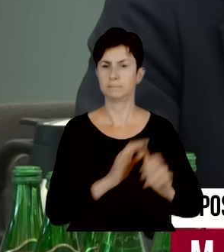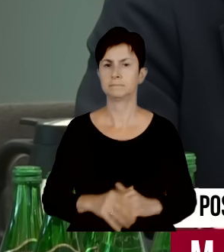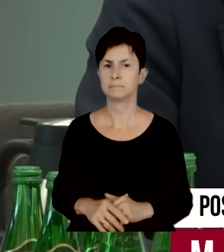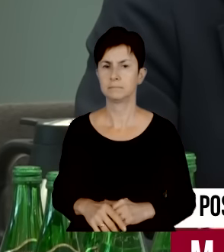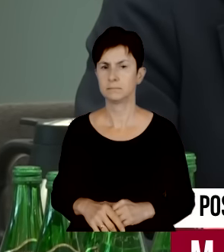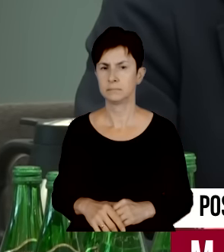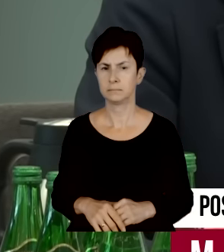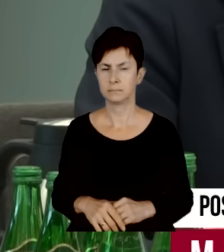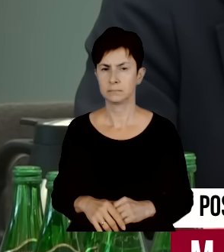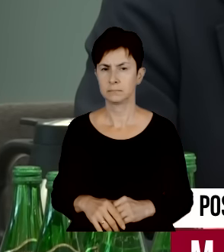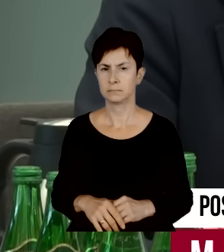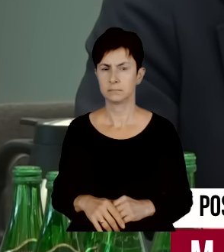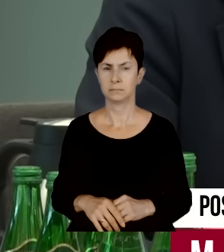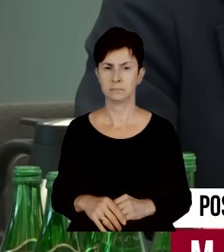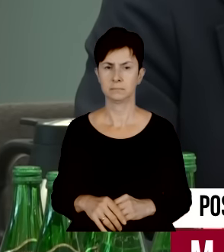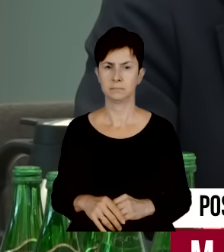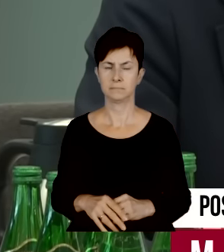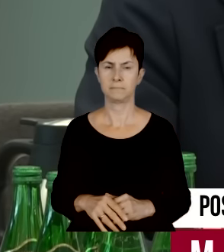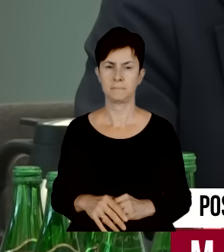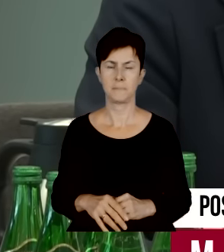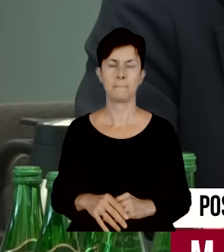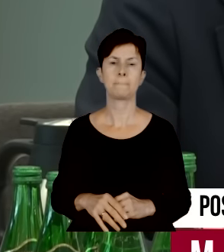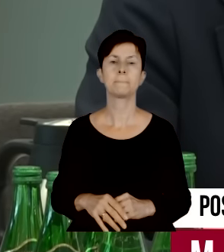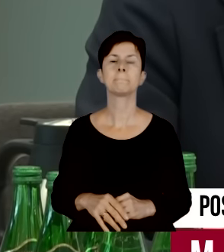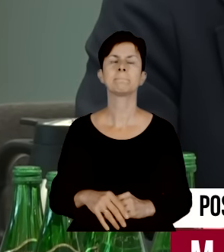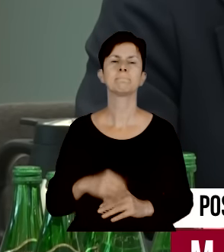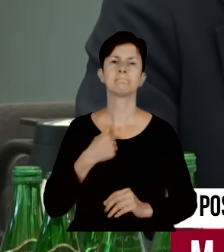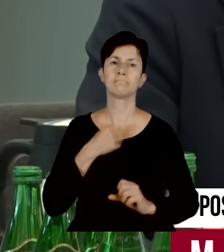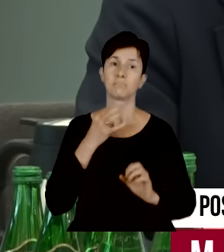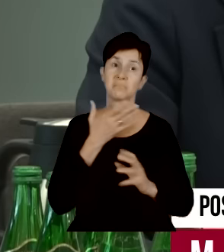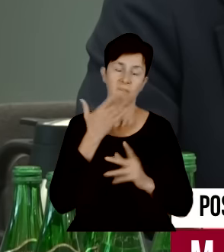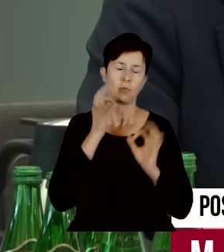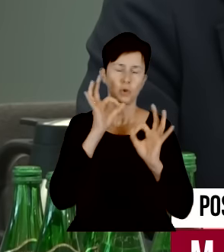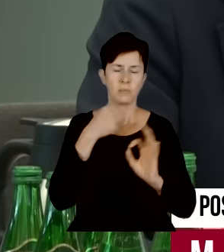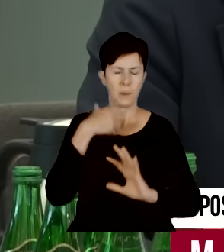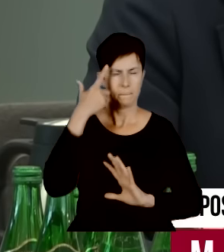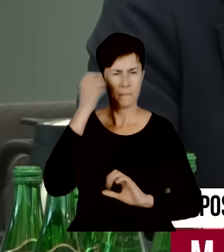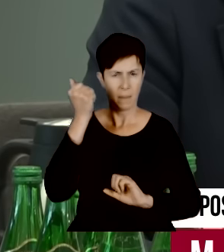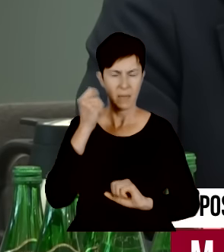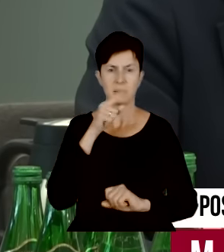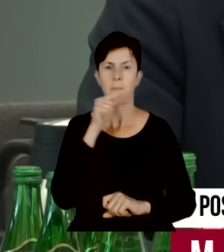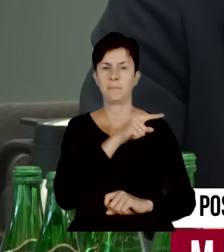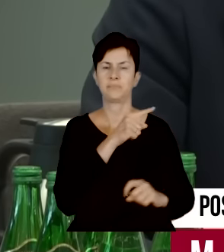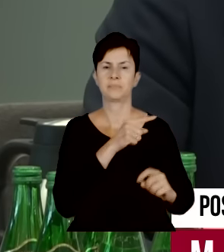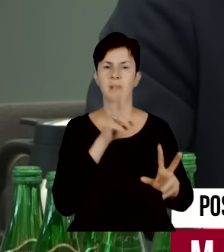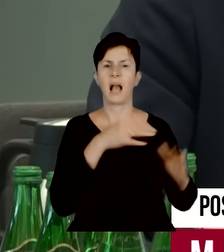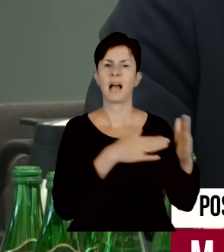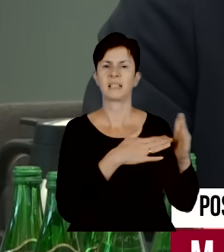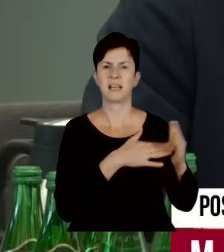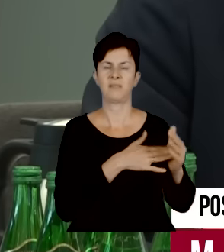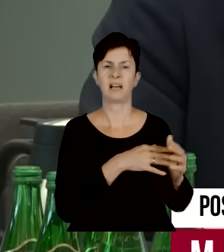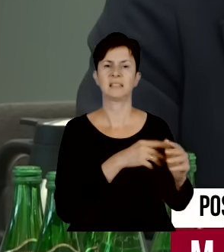pani poseł o ile dobrze pamiętam w rezerwie celowej na wybory